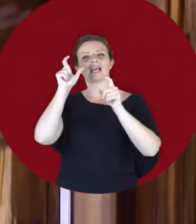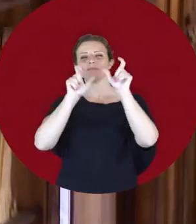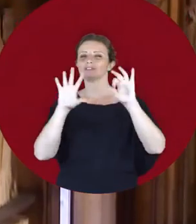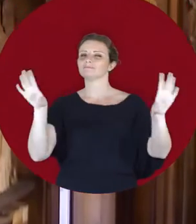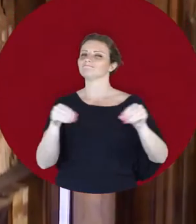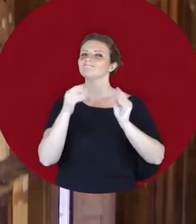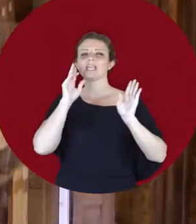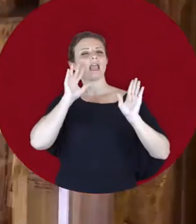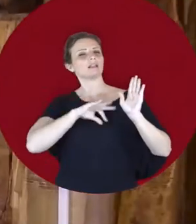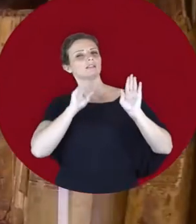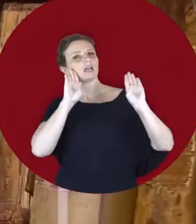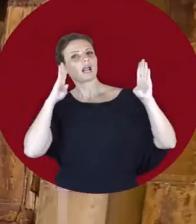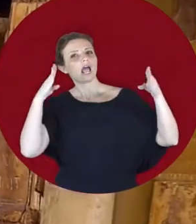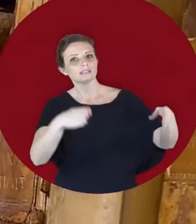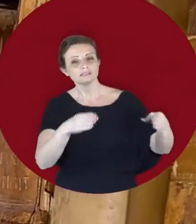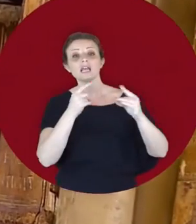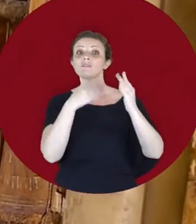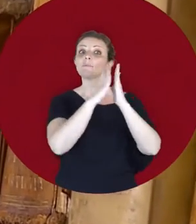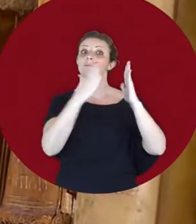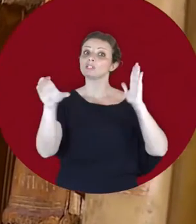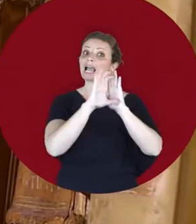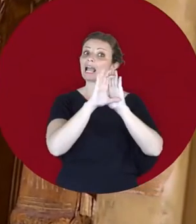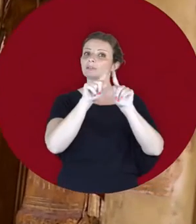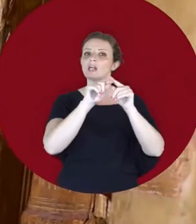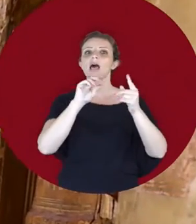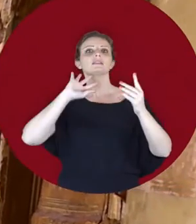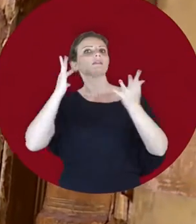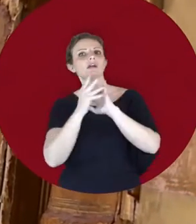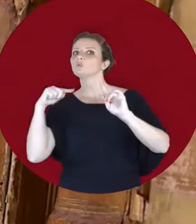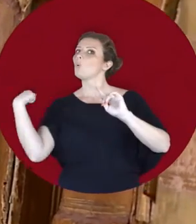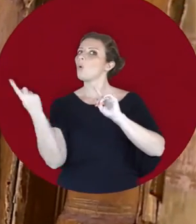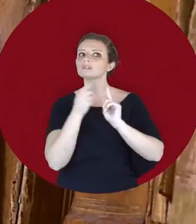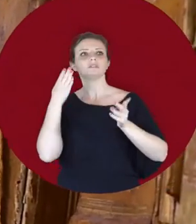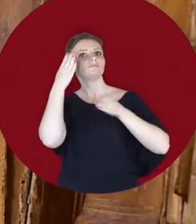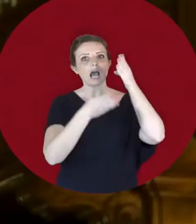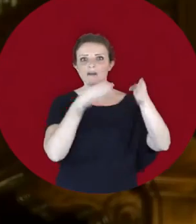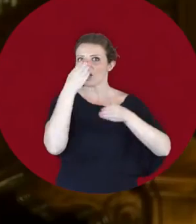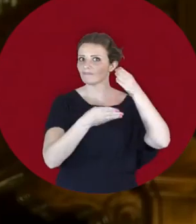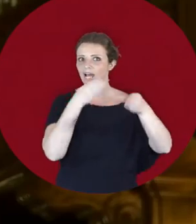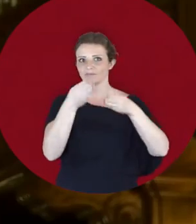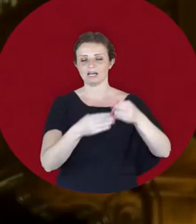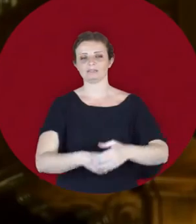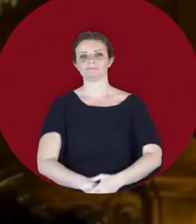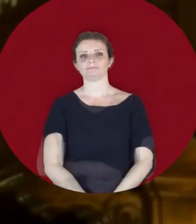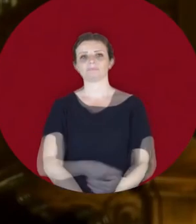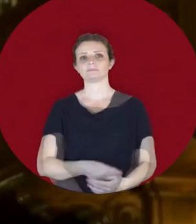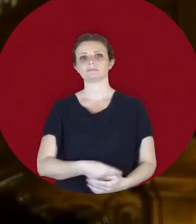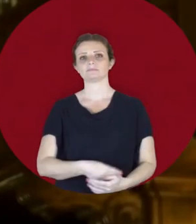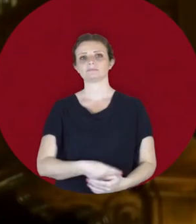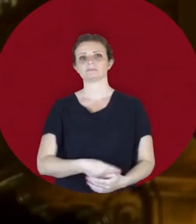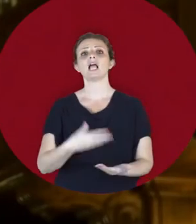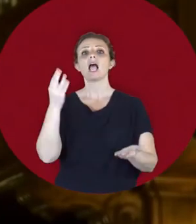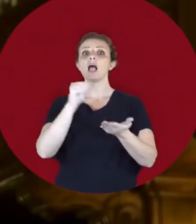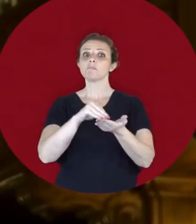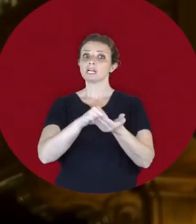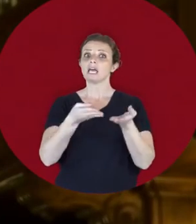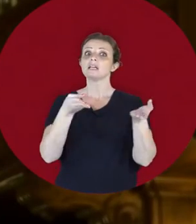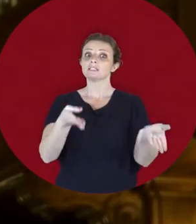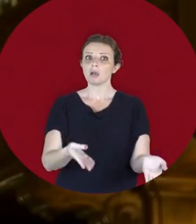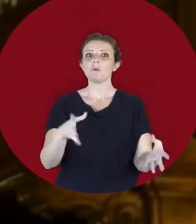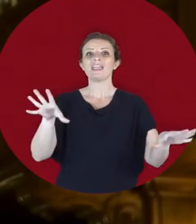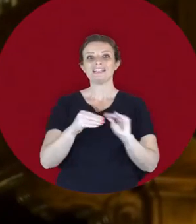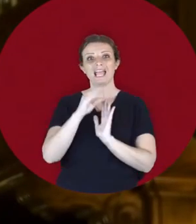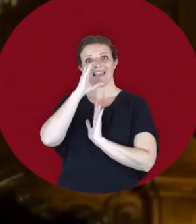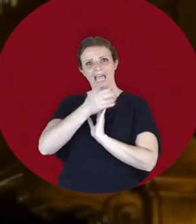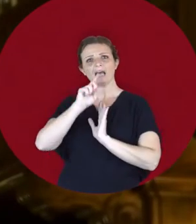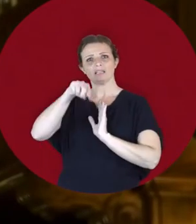l'antichità, la Capitolare diventò meta precipua dove ricercare i grandi testi del passato. La presenza qui, prima di Dante e poi